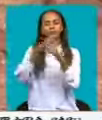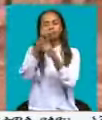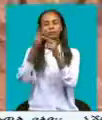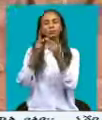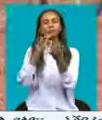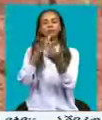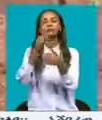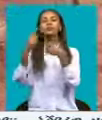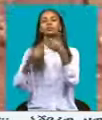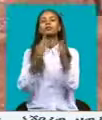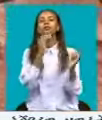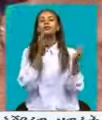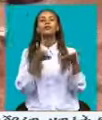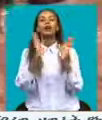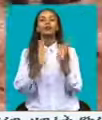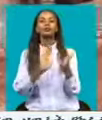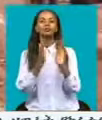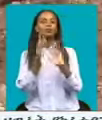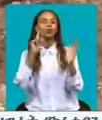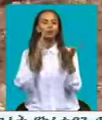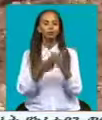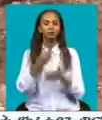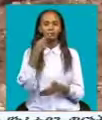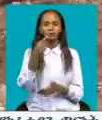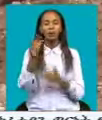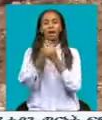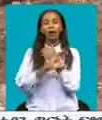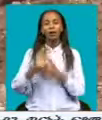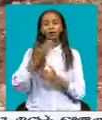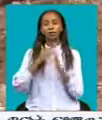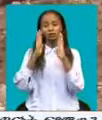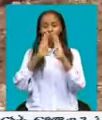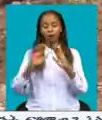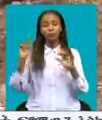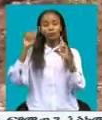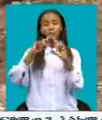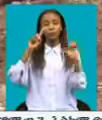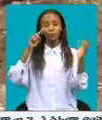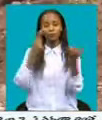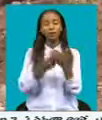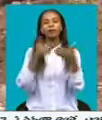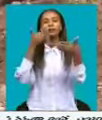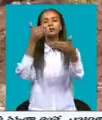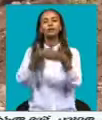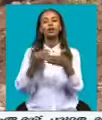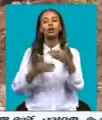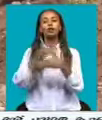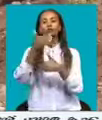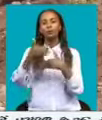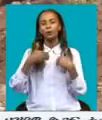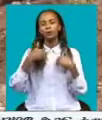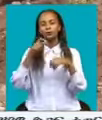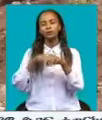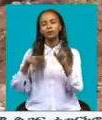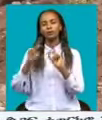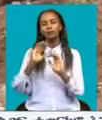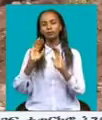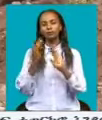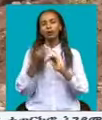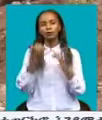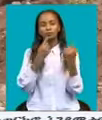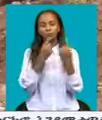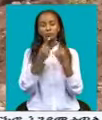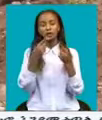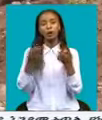ለመዝመትም ፈቃደኛ መሆኑን አረጋግጠዋልም ብለዋል። ሀገራችን ሰላሟ እስከሚረጋገጥ ድረስ ቀጥሎ ባሉም ጊዜ ህዝባችን አሁንም ስናናገረው